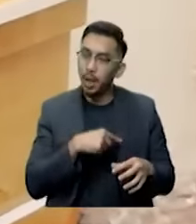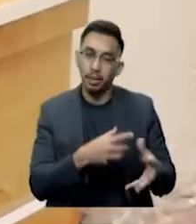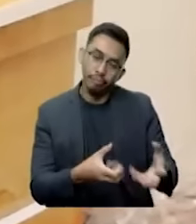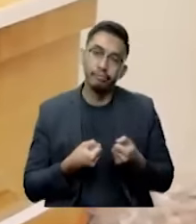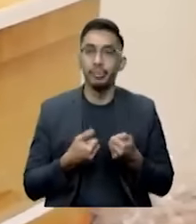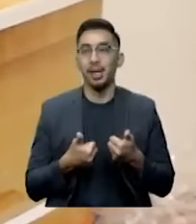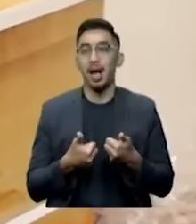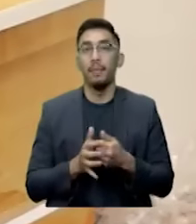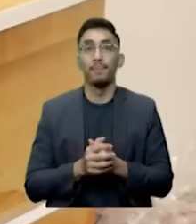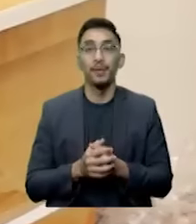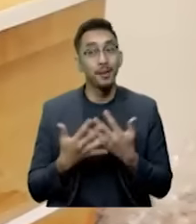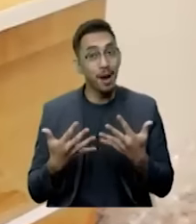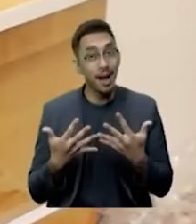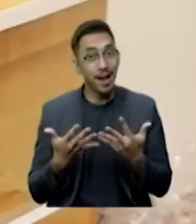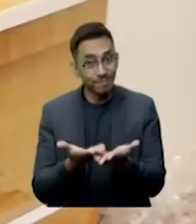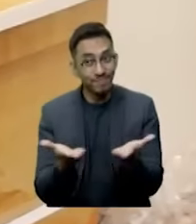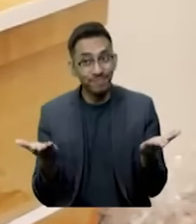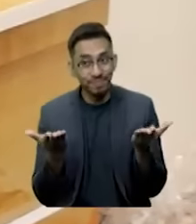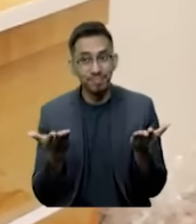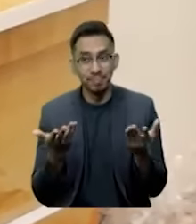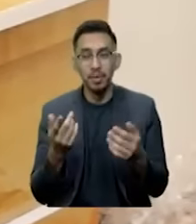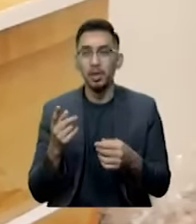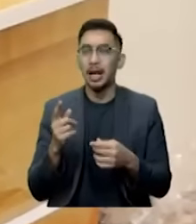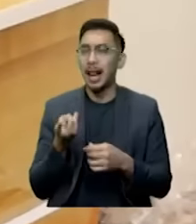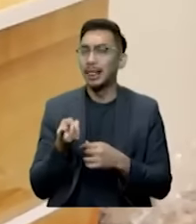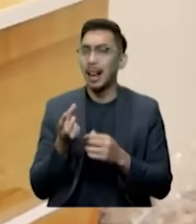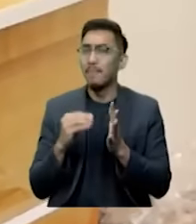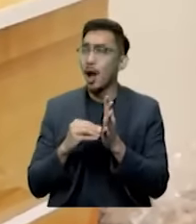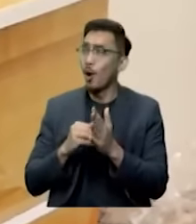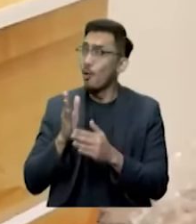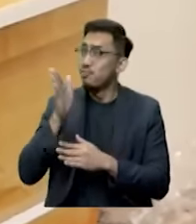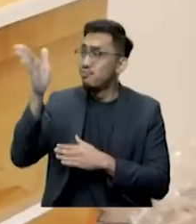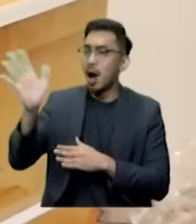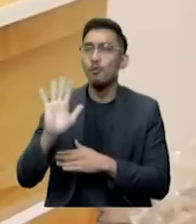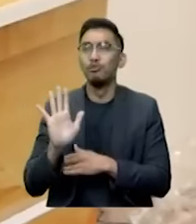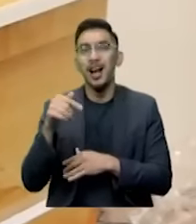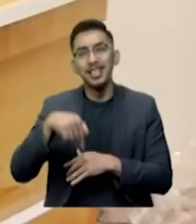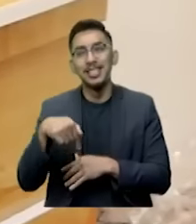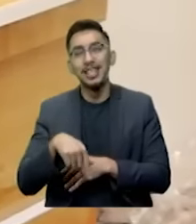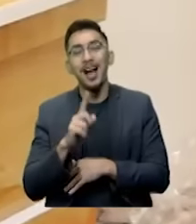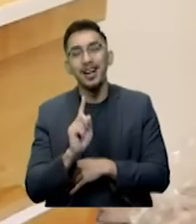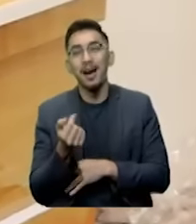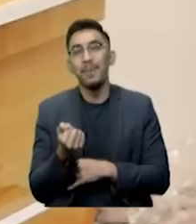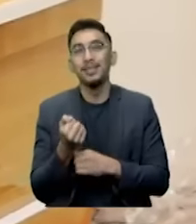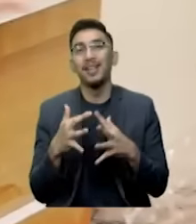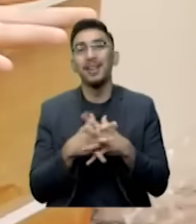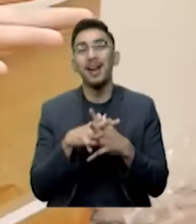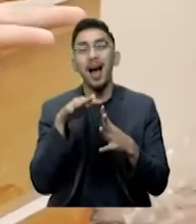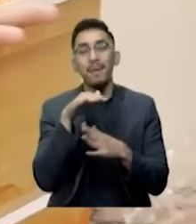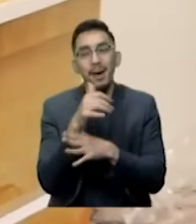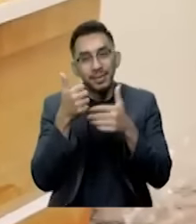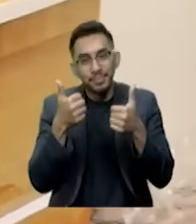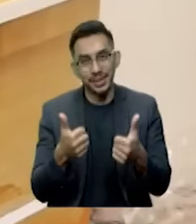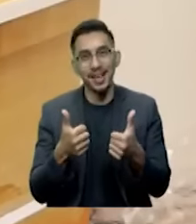Nah, gimana pemirsa? Anda tidak perlu jauh-jauh kan ke luar negeri untuk belanja beragam fashion terbaru dan juga kekinian. Anda cukup datang ke Little Bangkok,